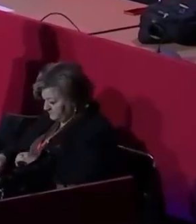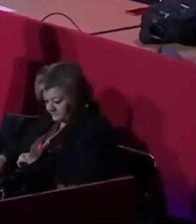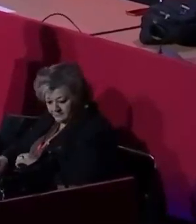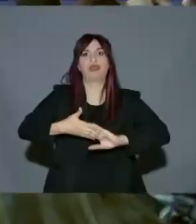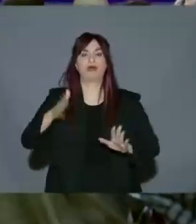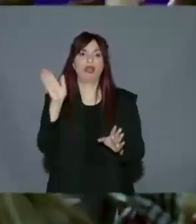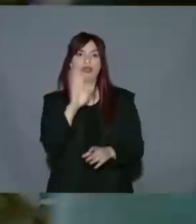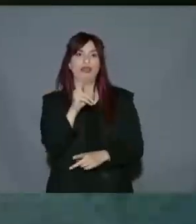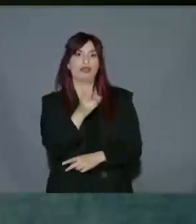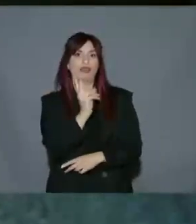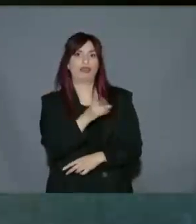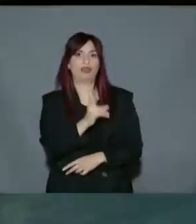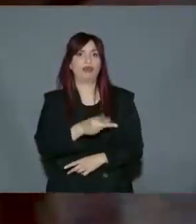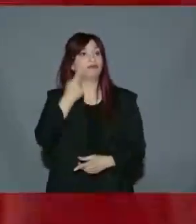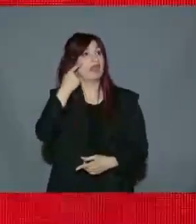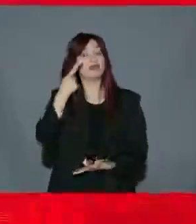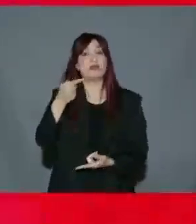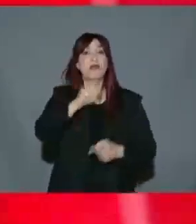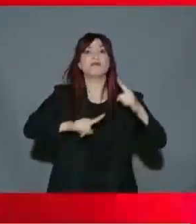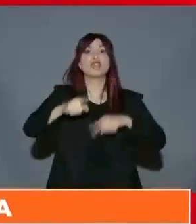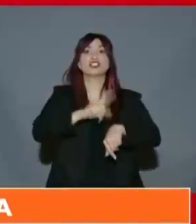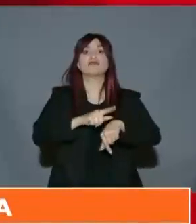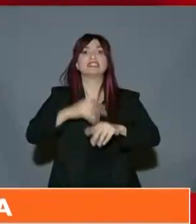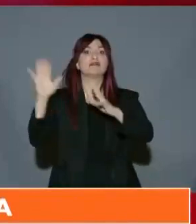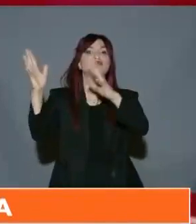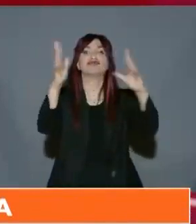μοιάζει βαθύ. Δείτε ποιοι χειροκροτάνε.